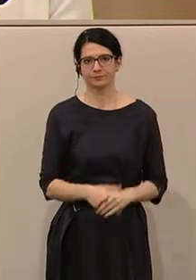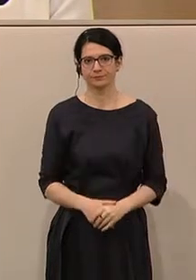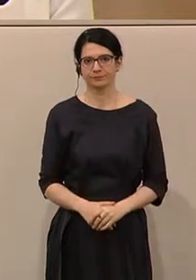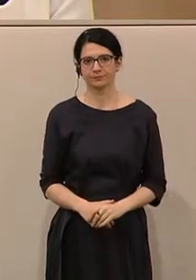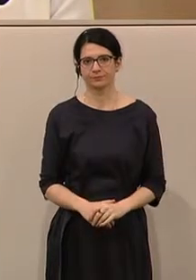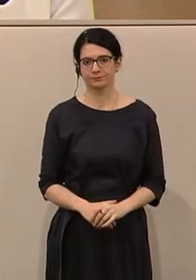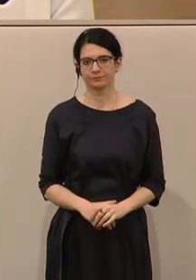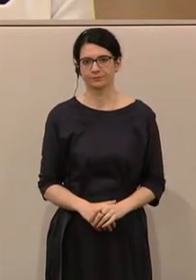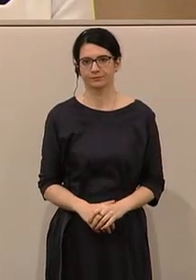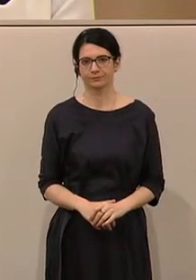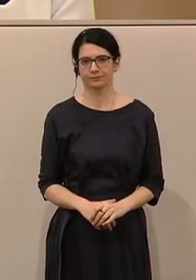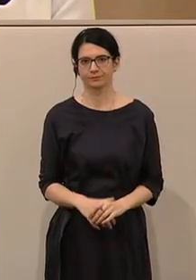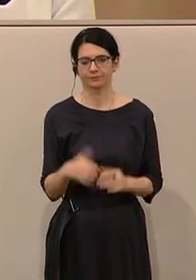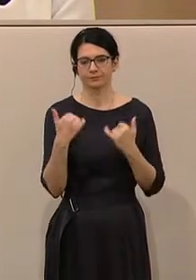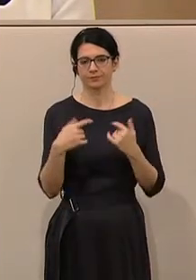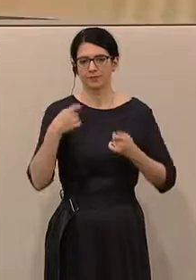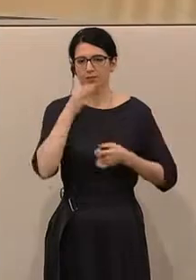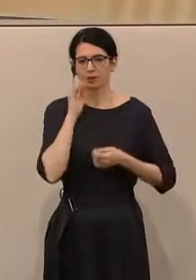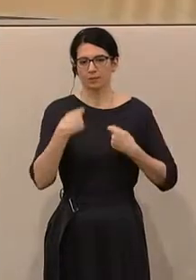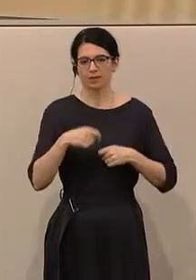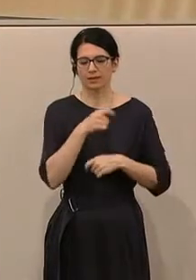Schon 2017 seien laut Rede des